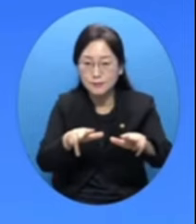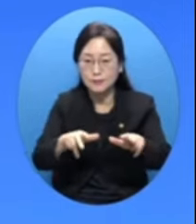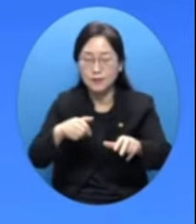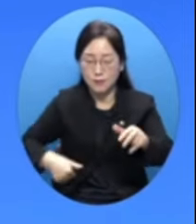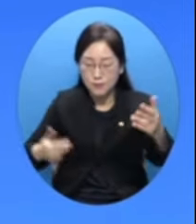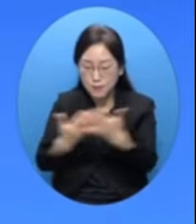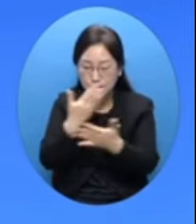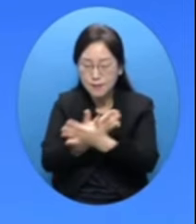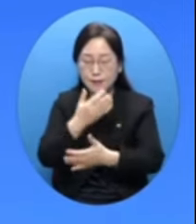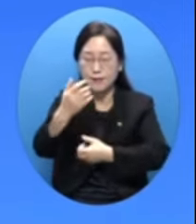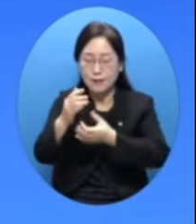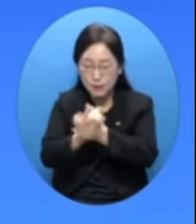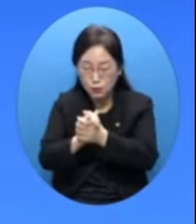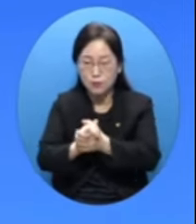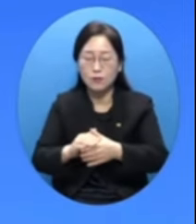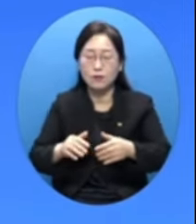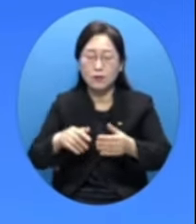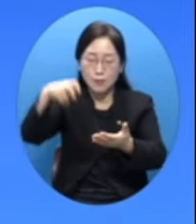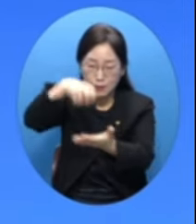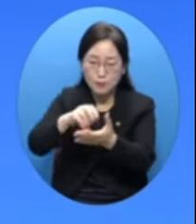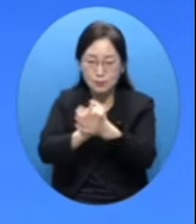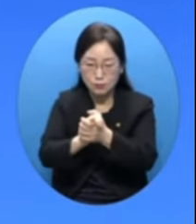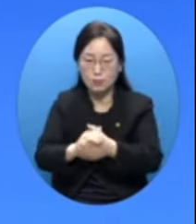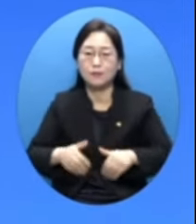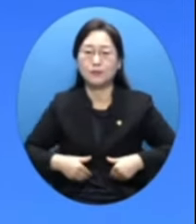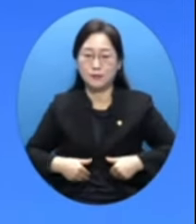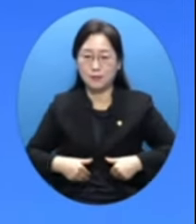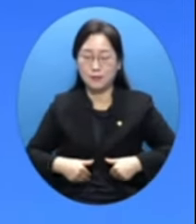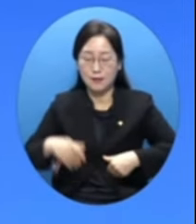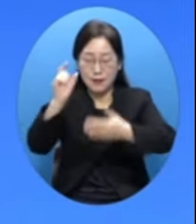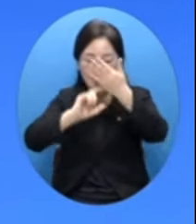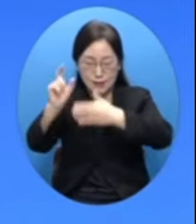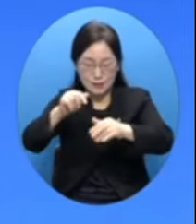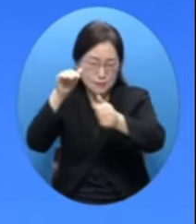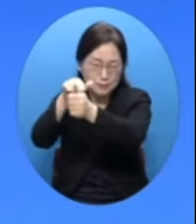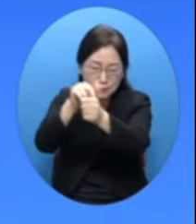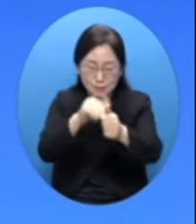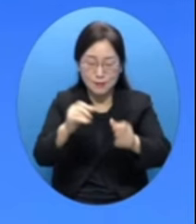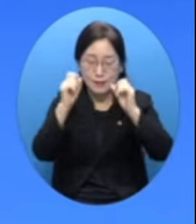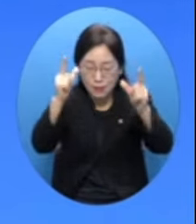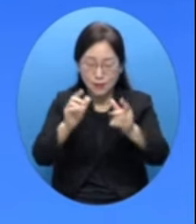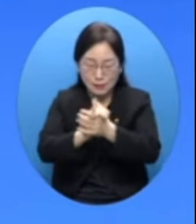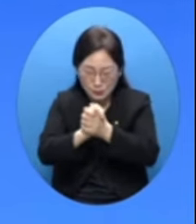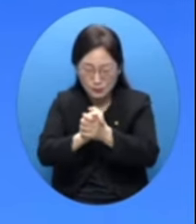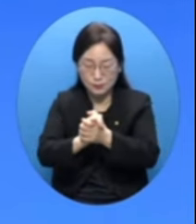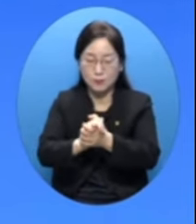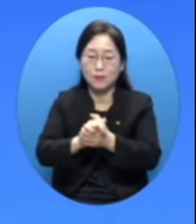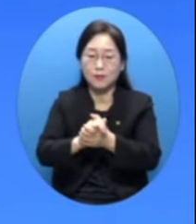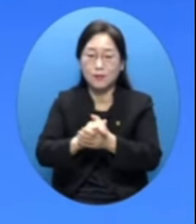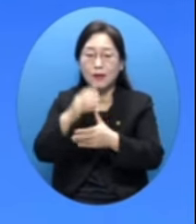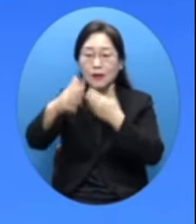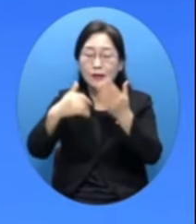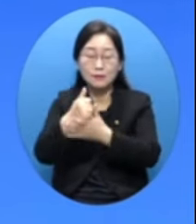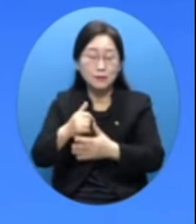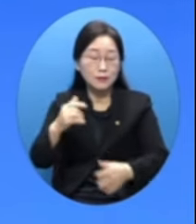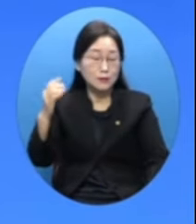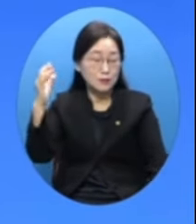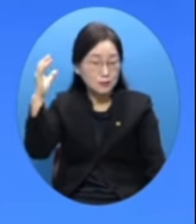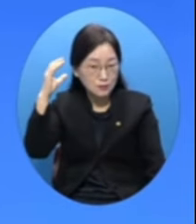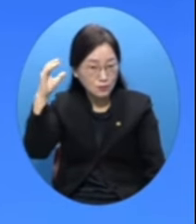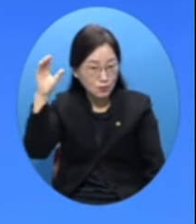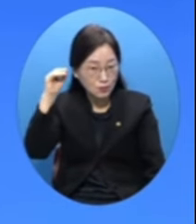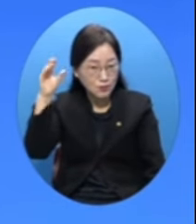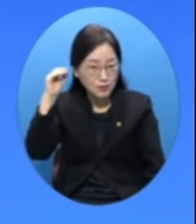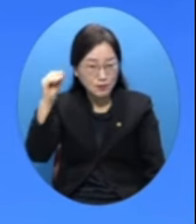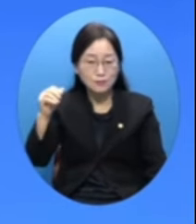때인 것입니다. 엎드려 기도해야 될 것입니다. 아침을 깨워서 일어나서 주님 앞에 엎드려 기도할 때 하나님께서 우리의 기도를 들으시고 응답해